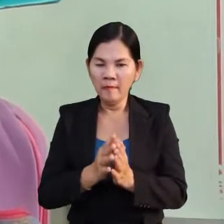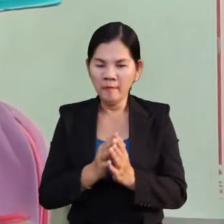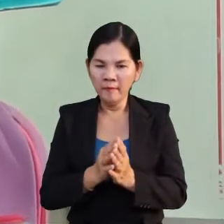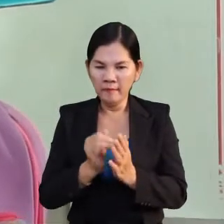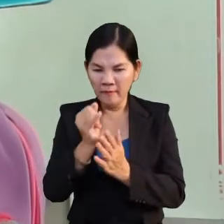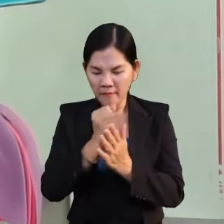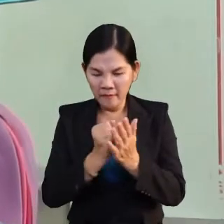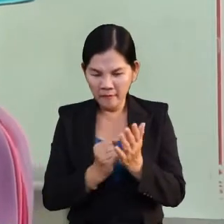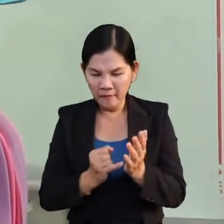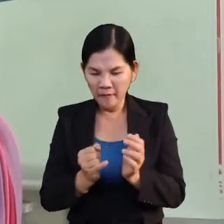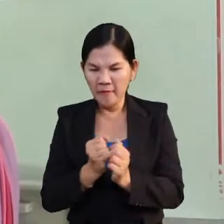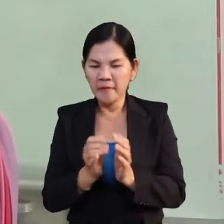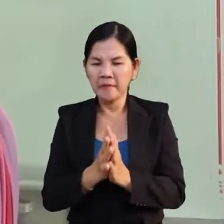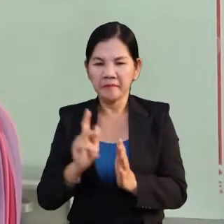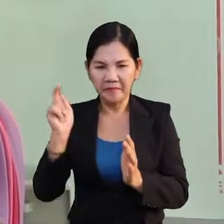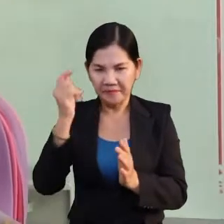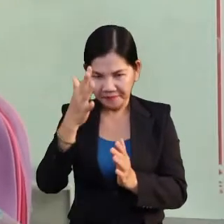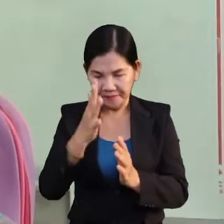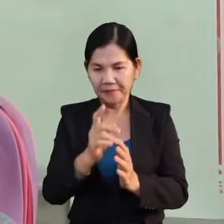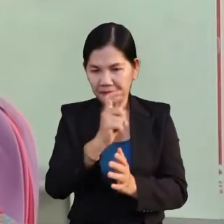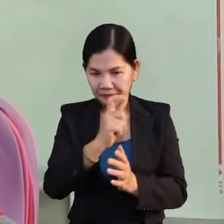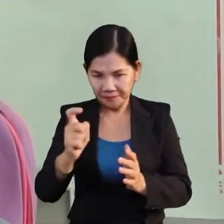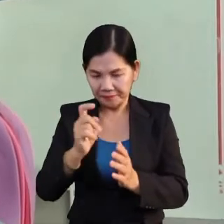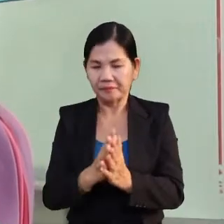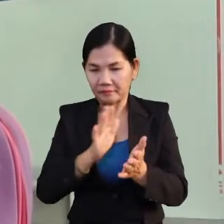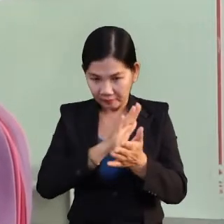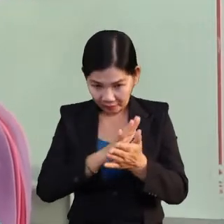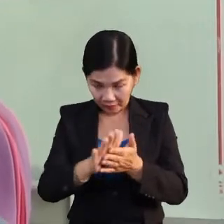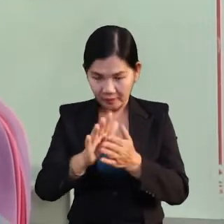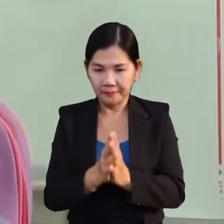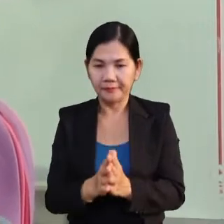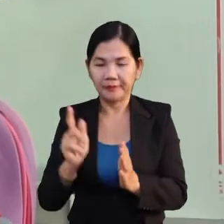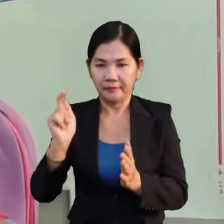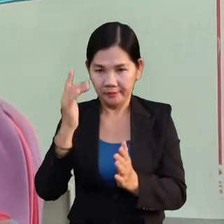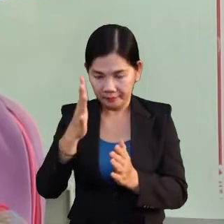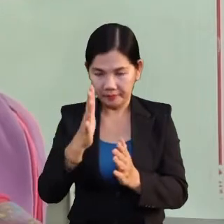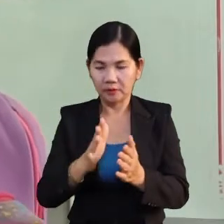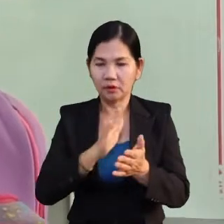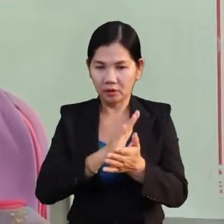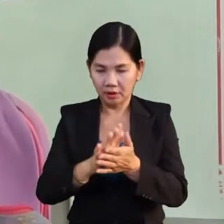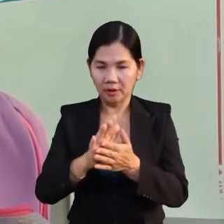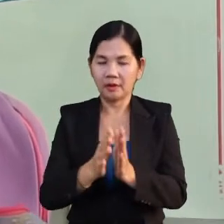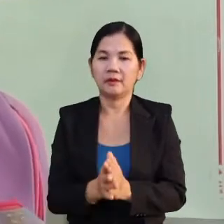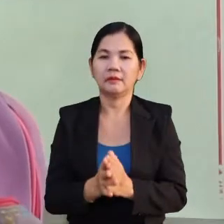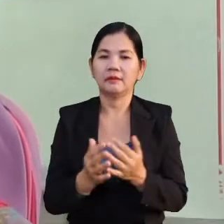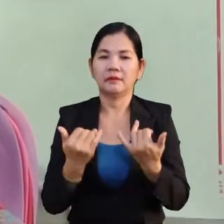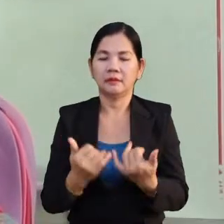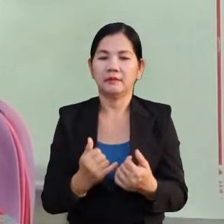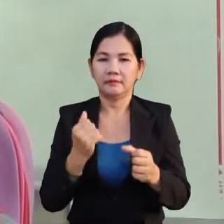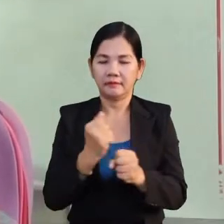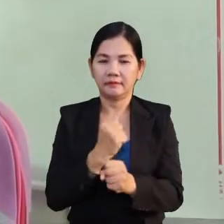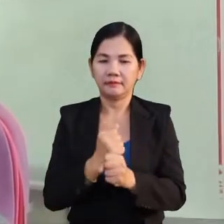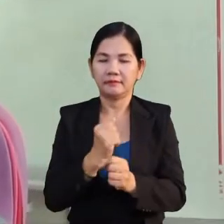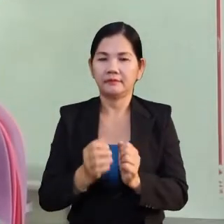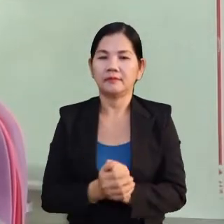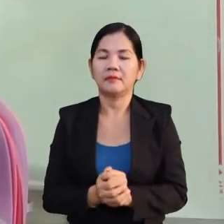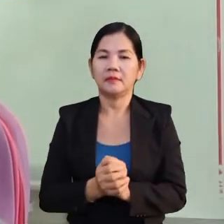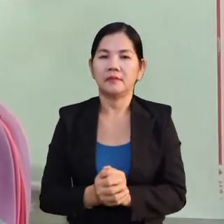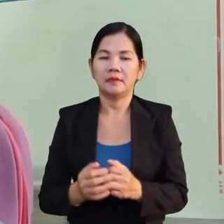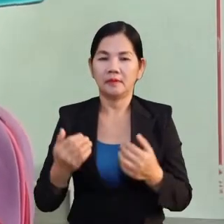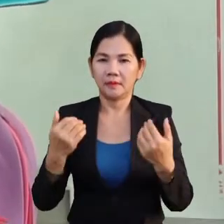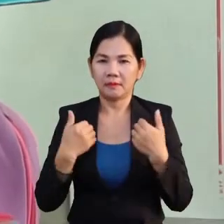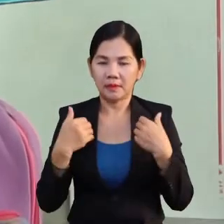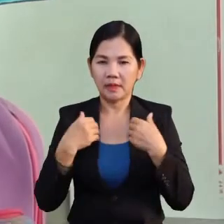ផាត់ពណ៌នៅលើរូបមិនអញ្ចឹងកូនណោះដើម្បីឲ្យកាន់តែស្អាតចារូបភាពរបស់ឯកូនគោគឺកាន់តែស្អាតជាងមុនចាអញ្ចឹងមាន